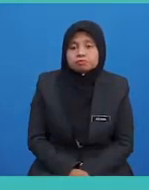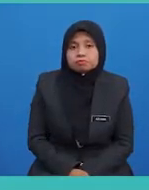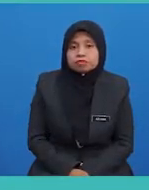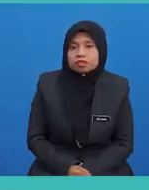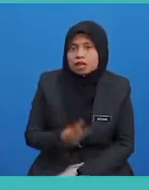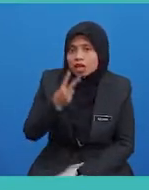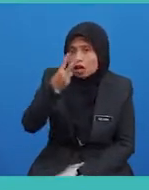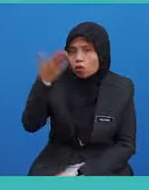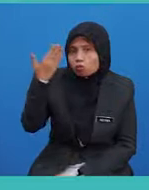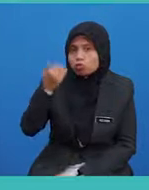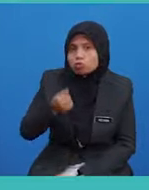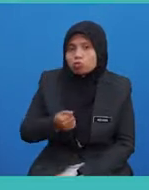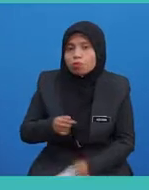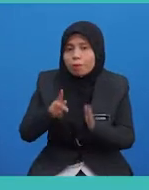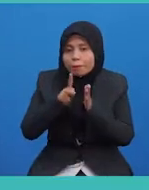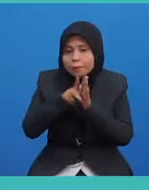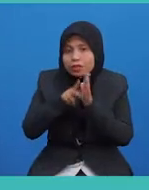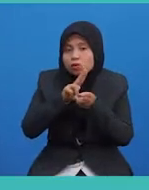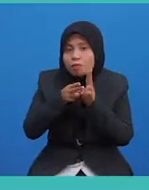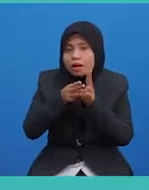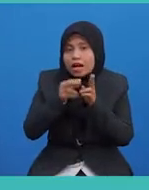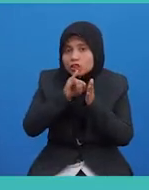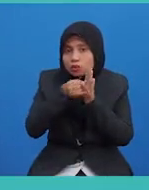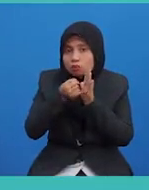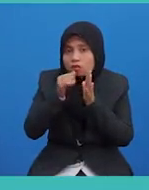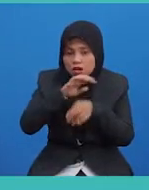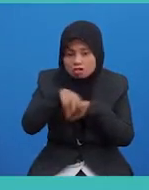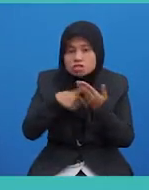Lihat dulu perubahan jumlah keseluruhan import.